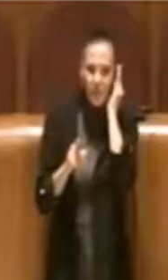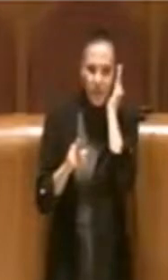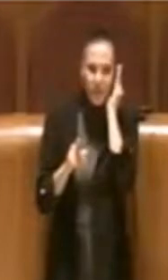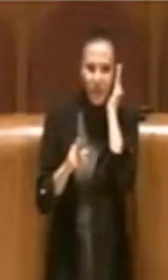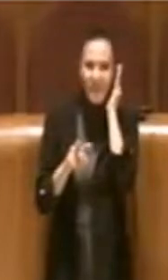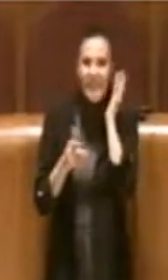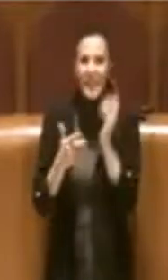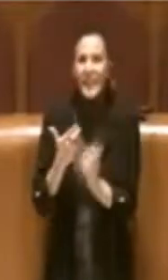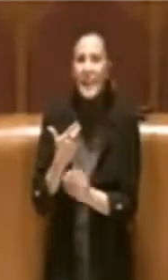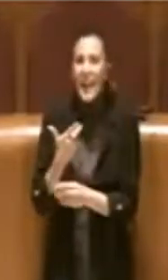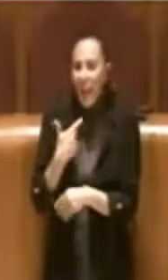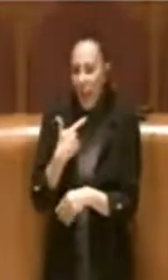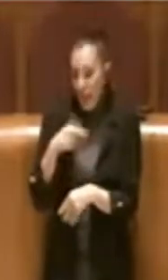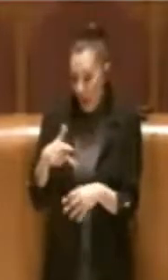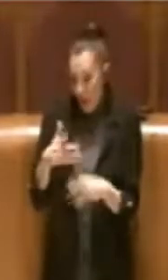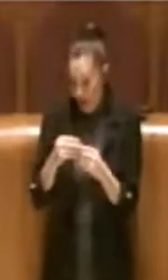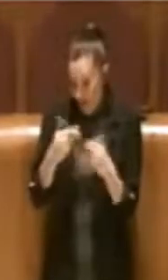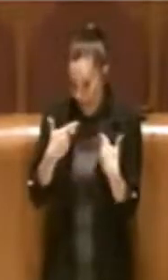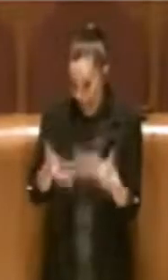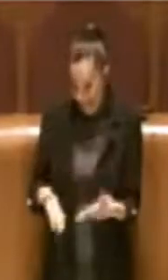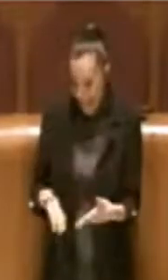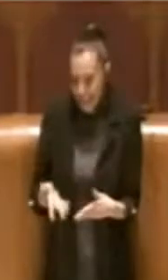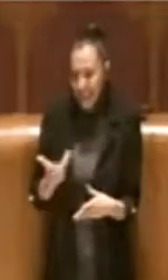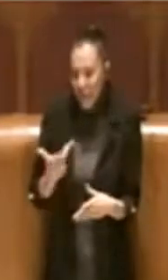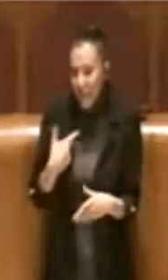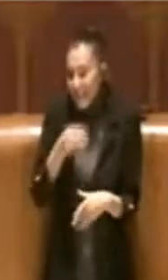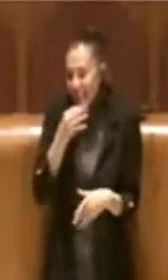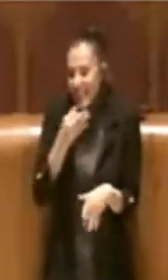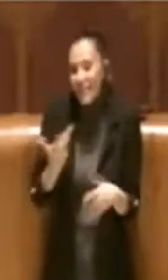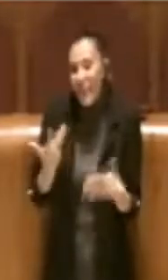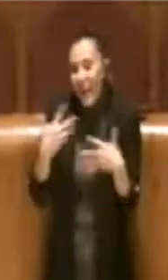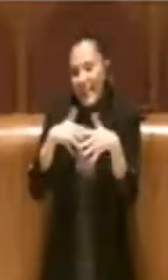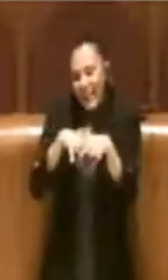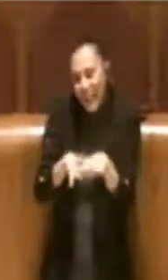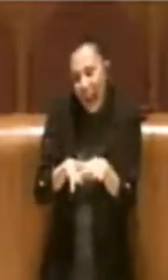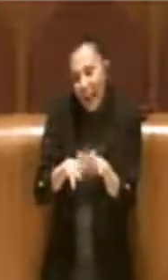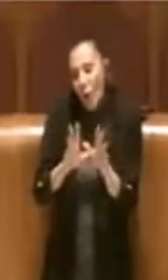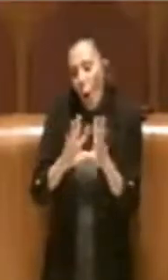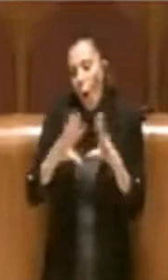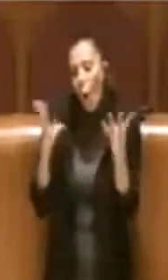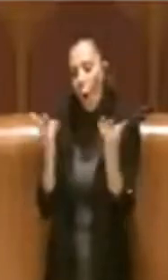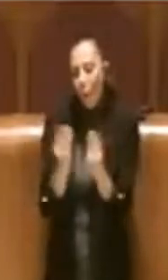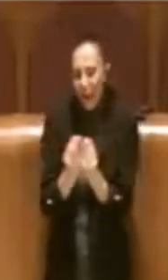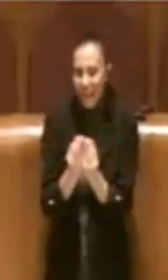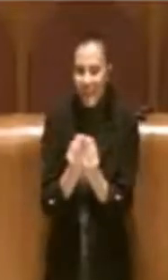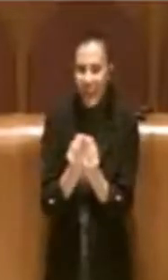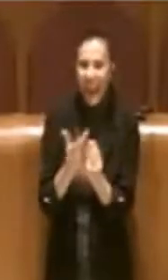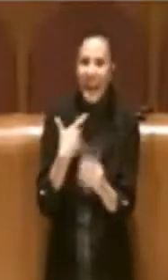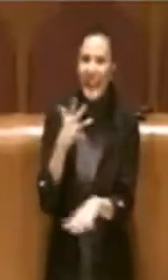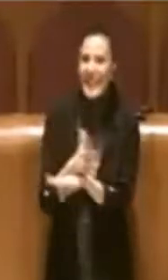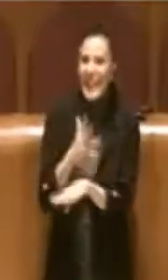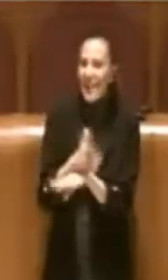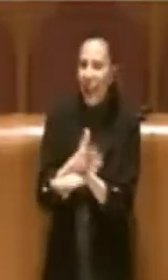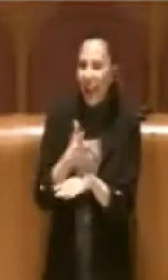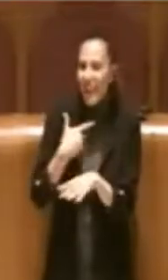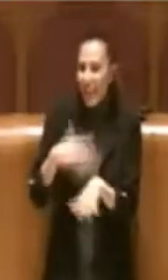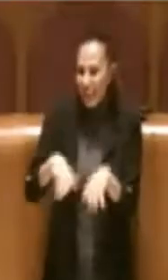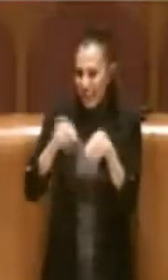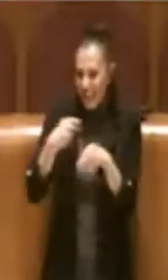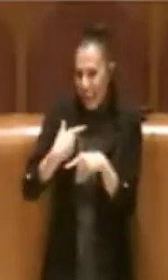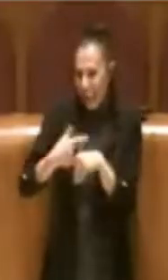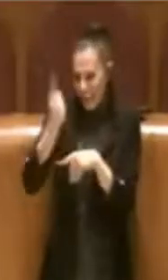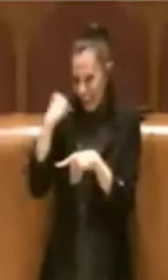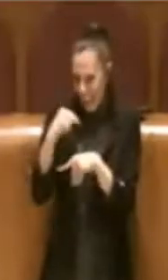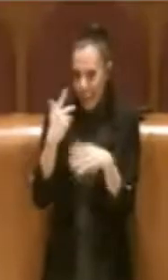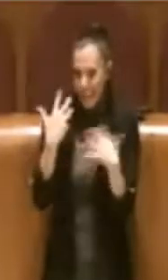quello insomma, che sto facendo adesso va ad integrare e comunque a completare l'intervento che avevo insomma, iniziato nella giornata